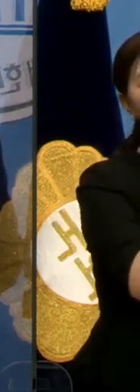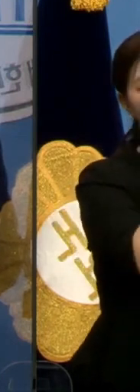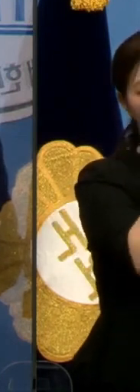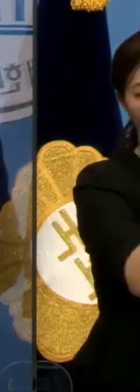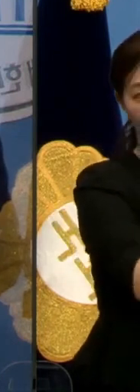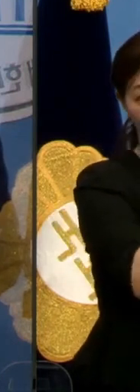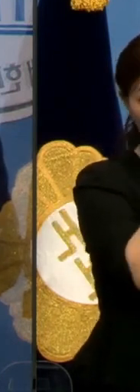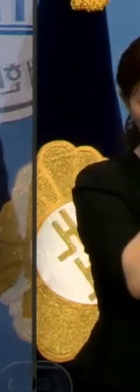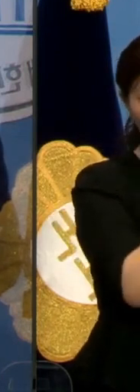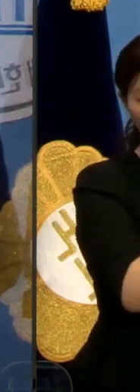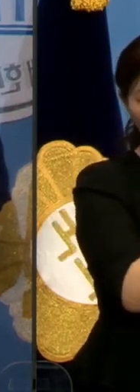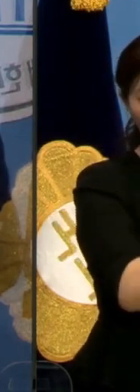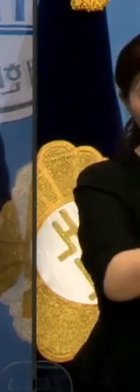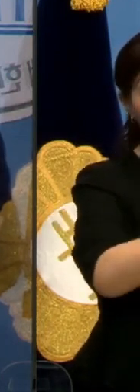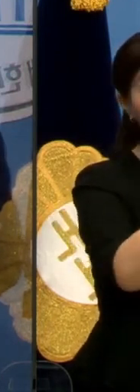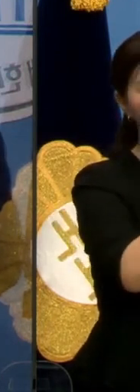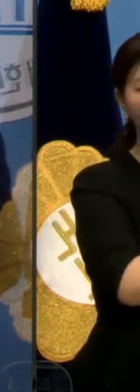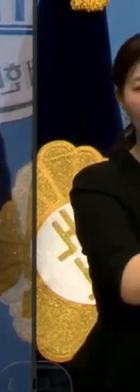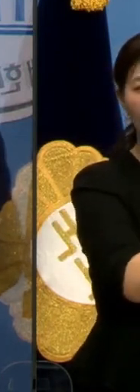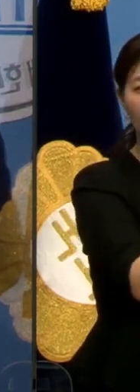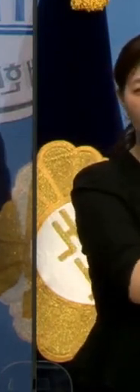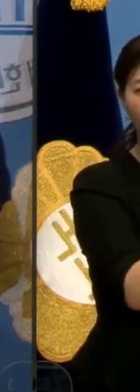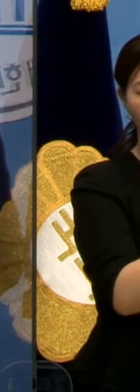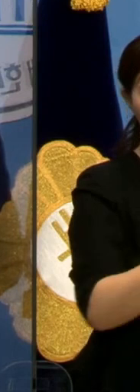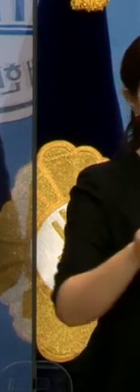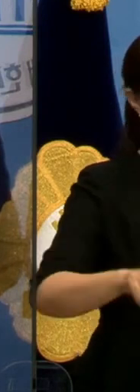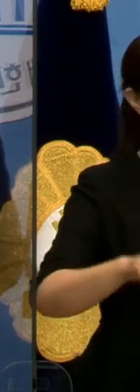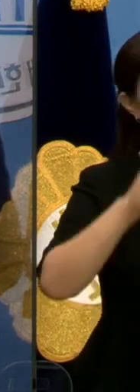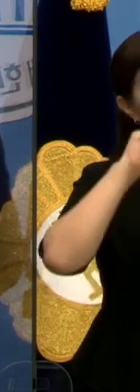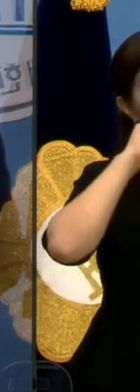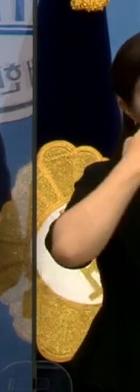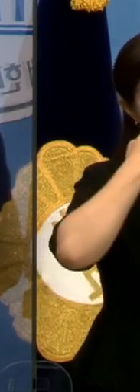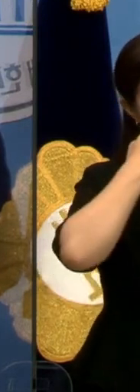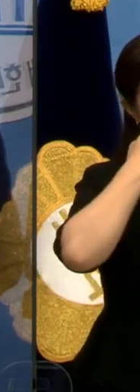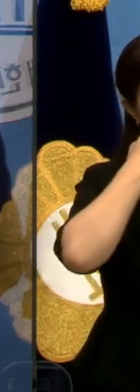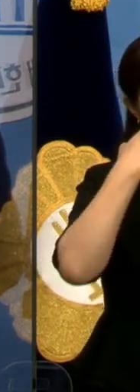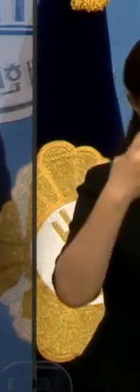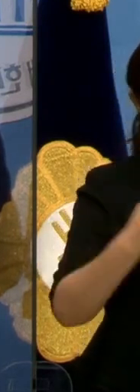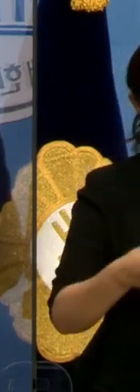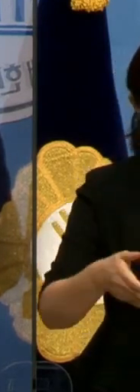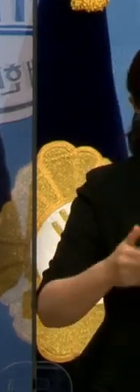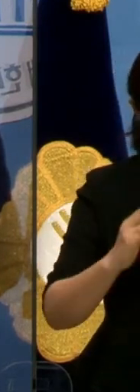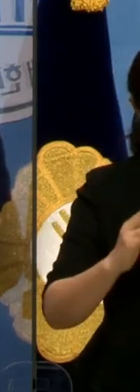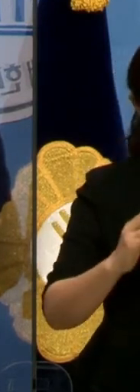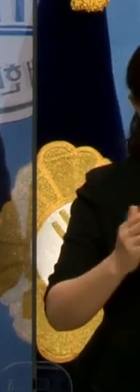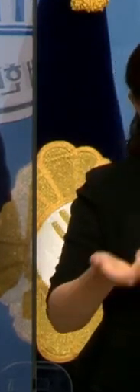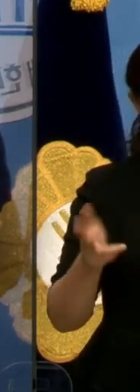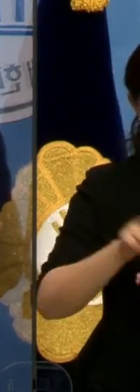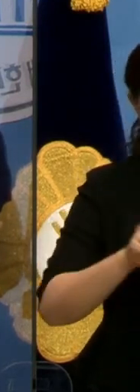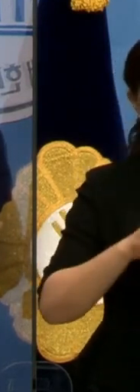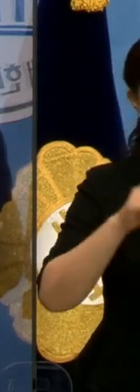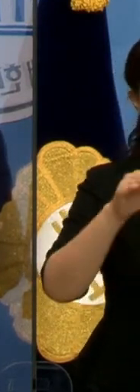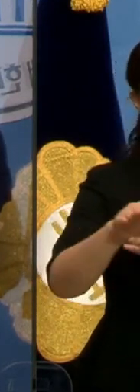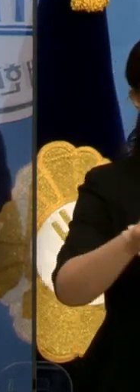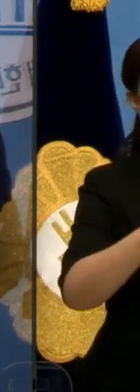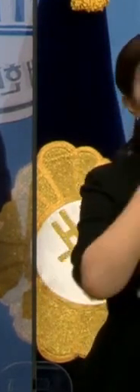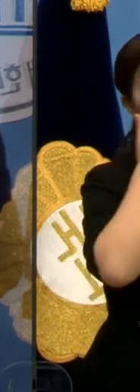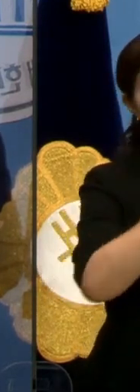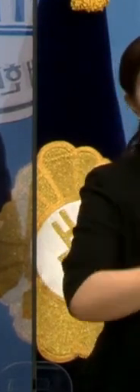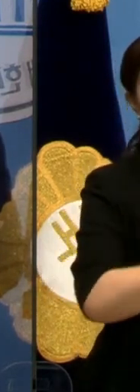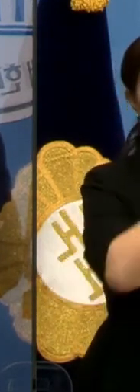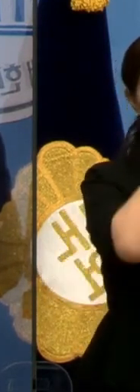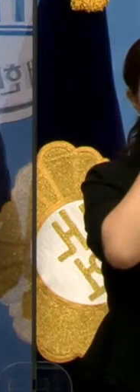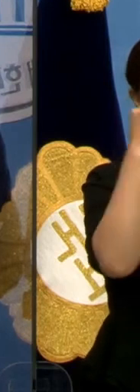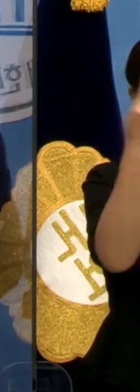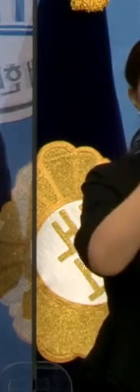집행력이 확보되는 것이 아닙니다. 법률이 뒷받침되어야만 비로소 집행력이 생깁니다. 2018년 문재인